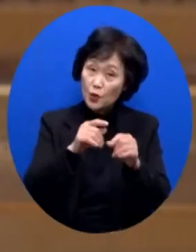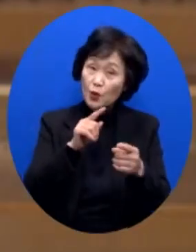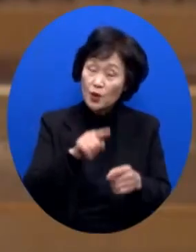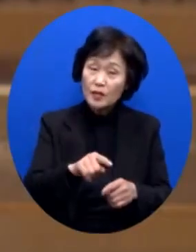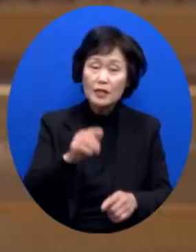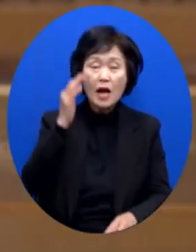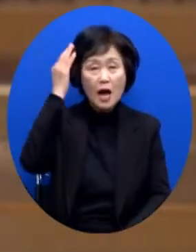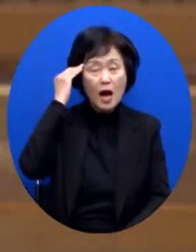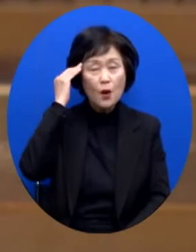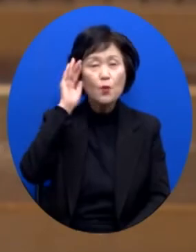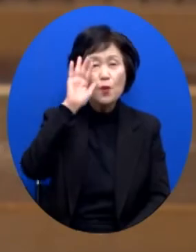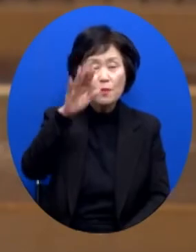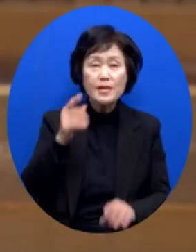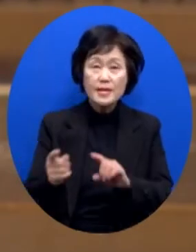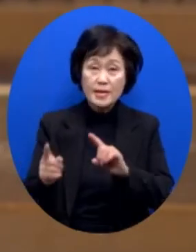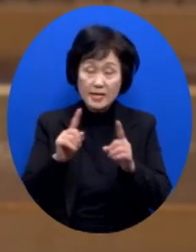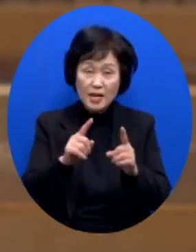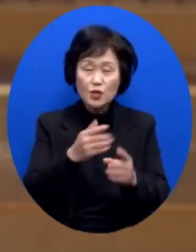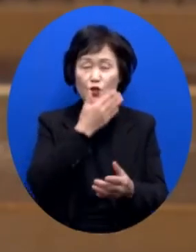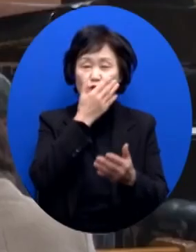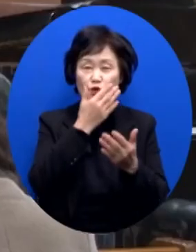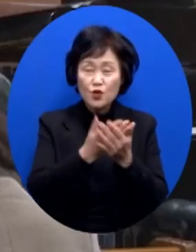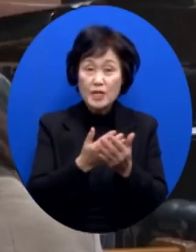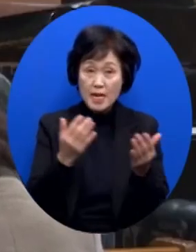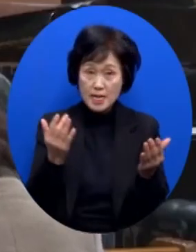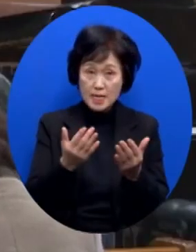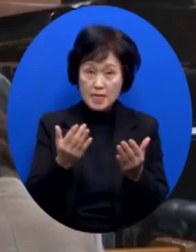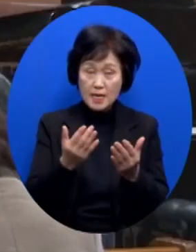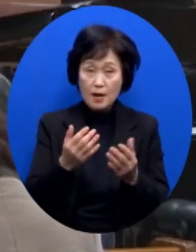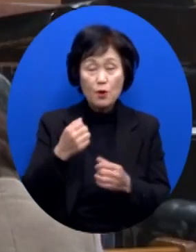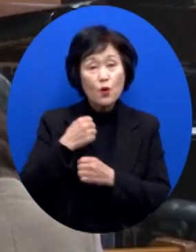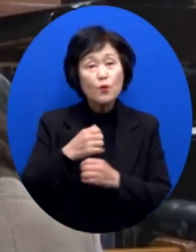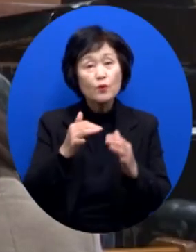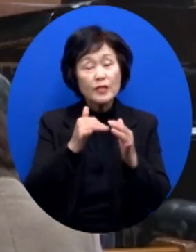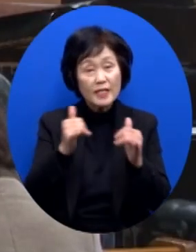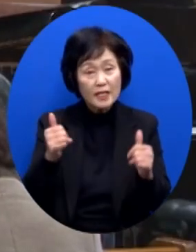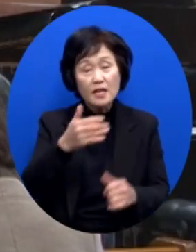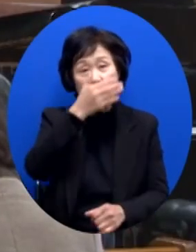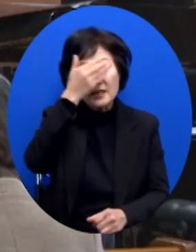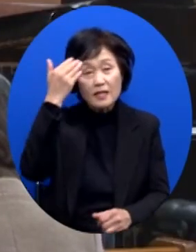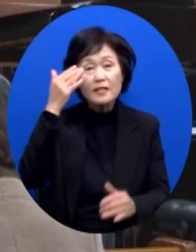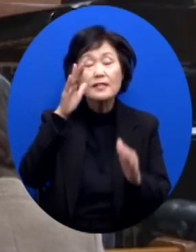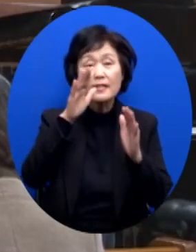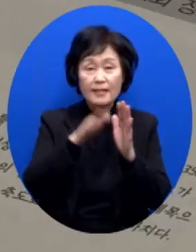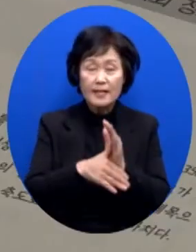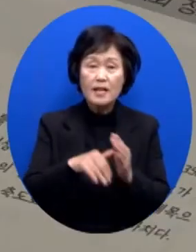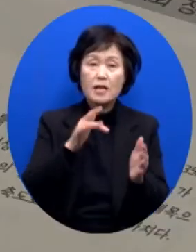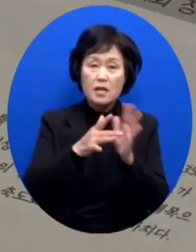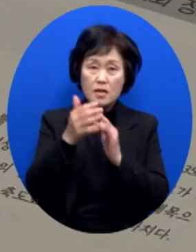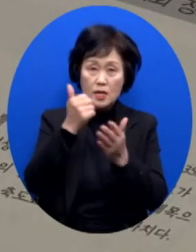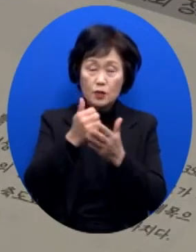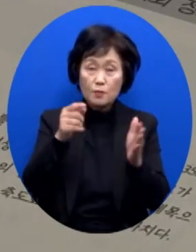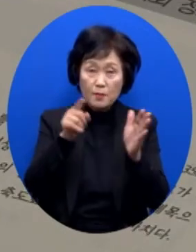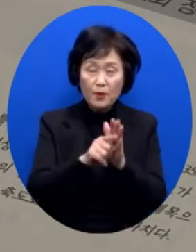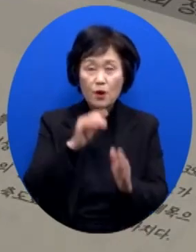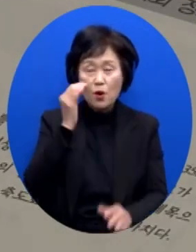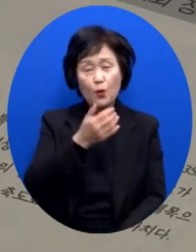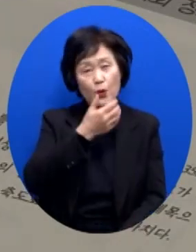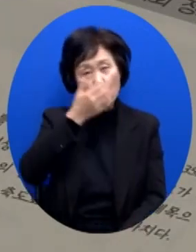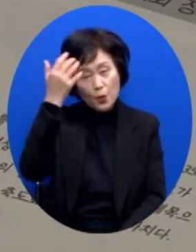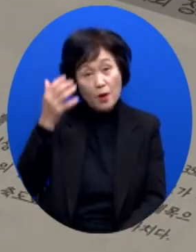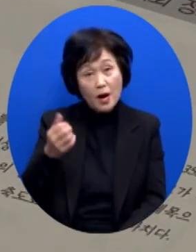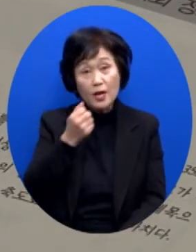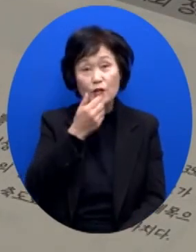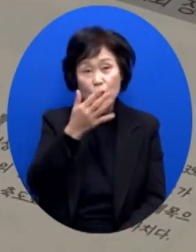거룩한 하나님의 꿈을 꿀 수 있도록 지속적인 관심과 지원을 요청했습니다 예 베이어 2022년 도